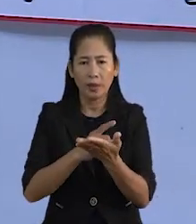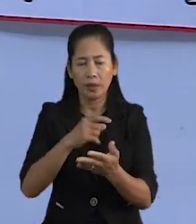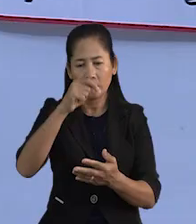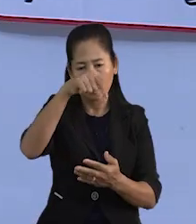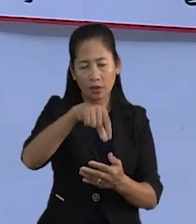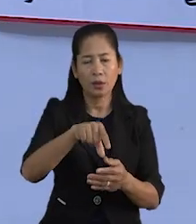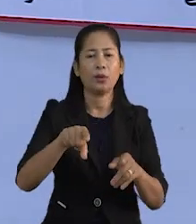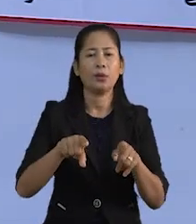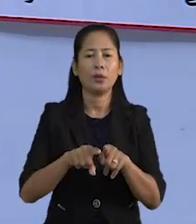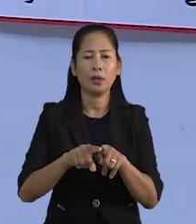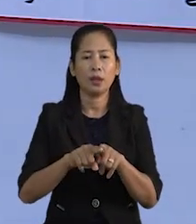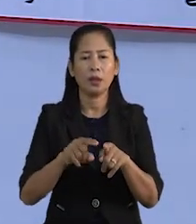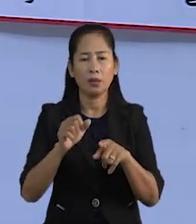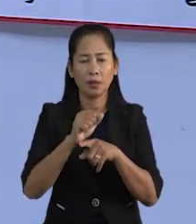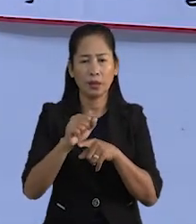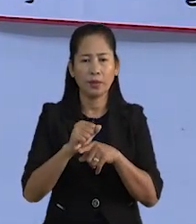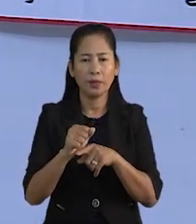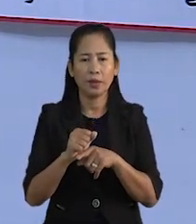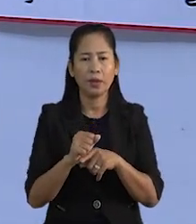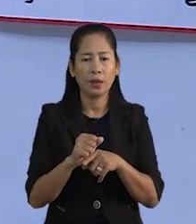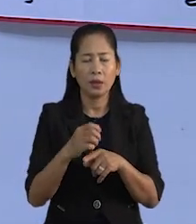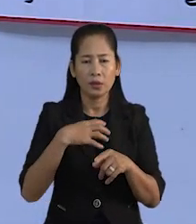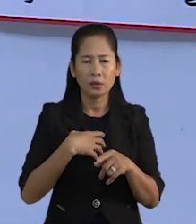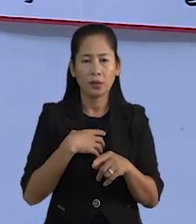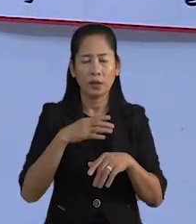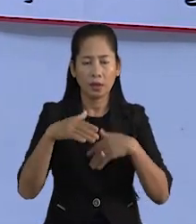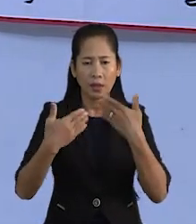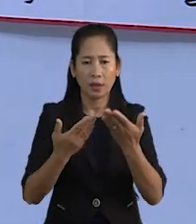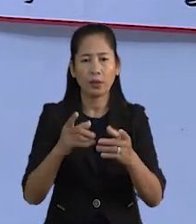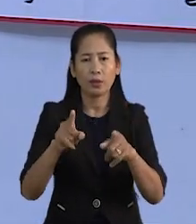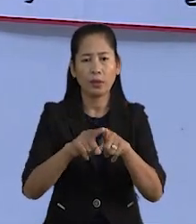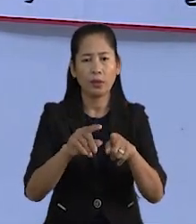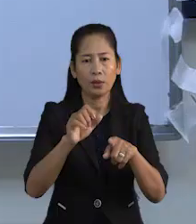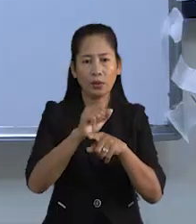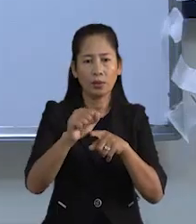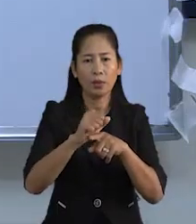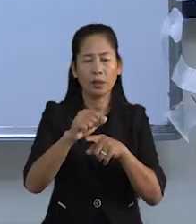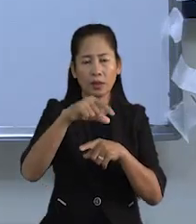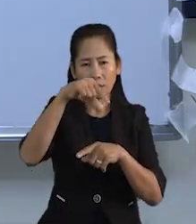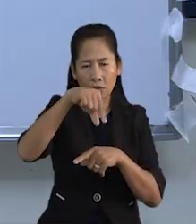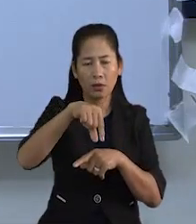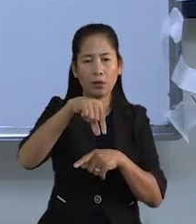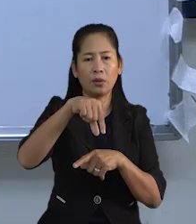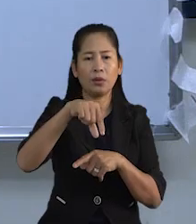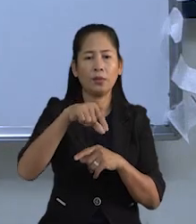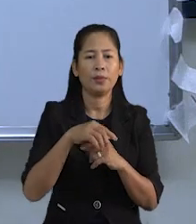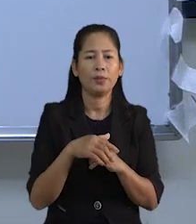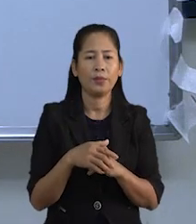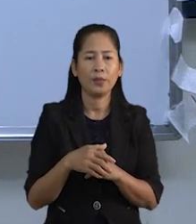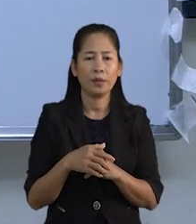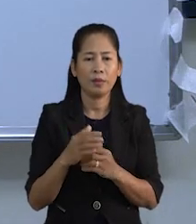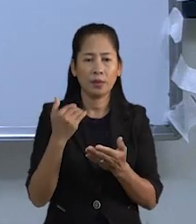ចករបស់យើងណាកូនណាលំហាត់មួយនេះគឺលោកគ្រូចង់ឲ្យដូចនឹងលំហាត់កណាកូន